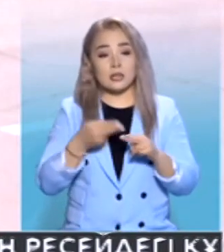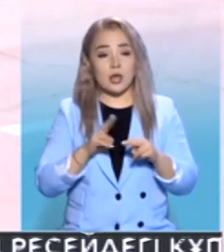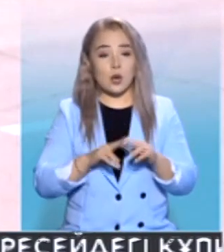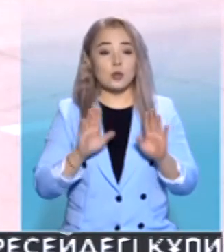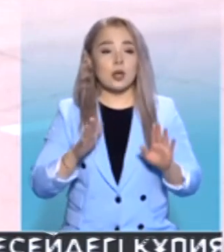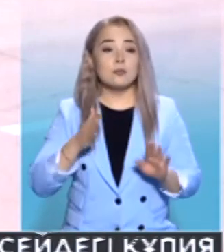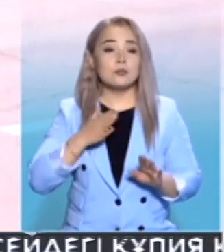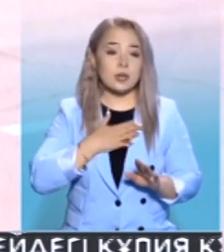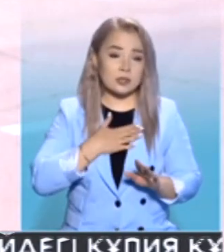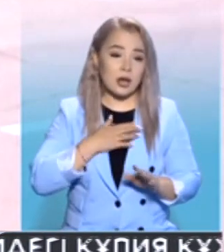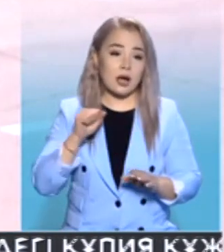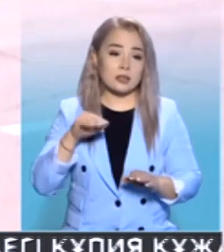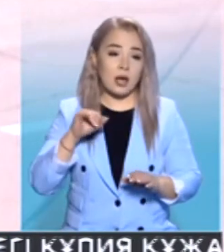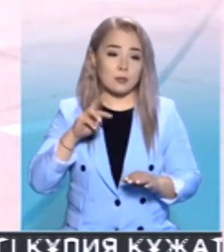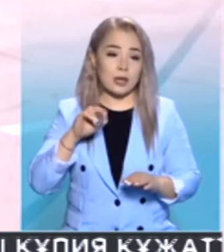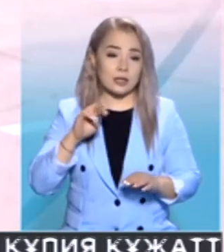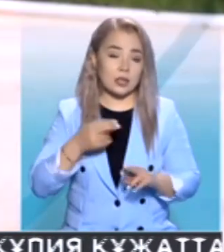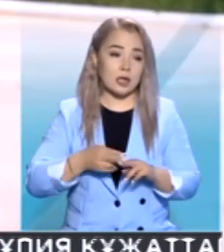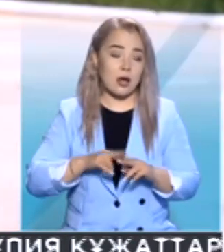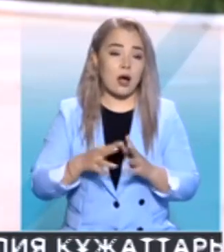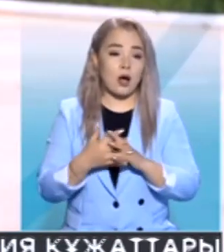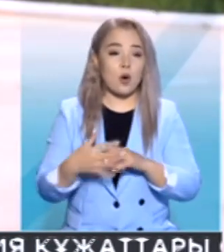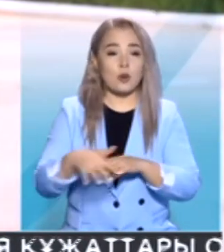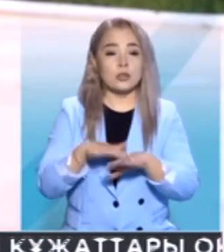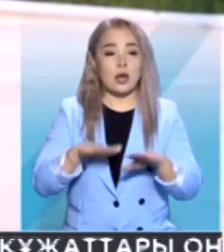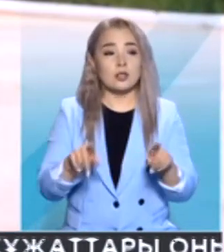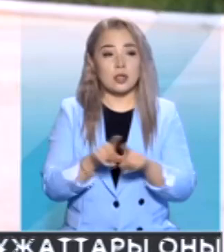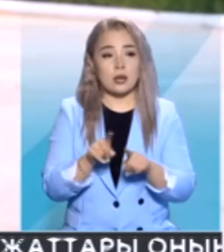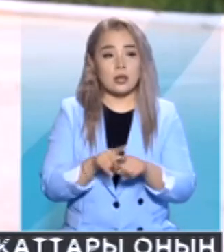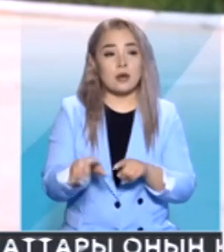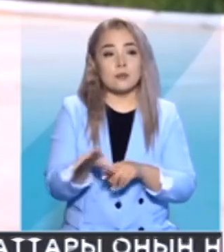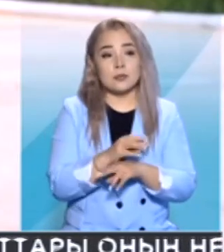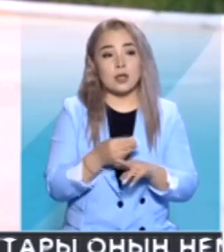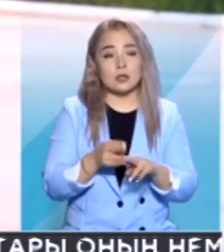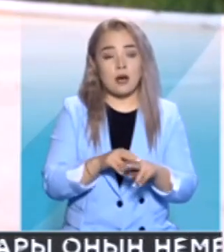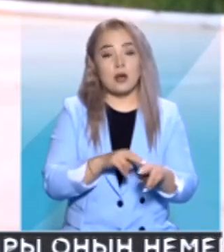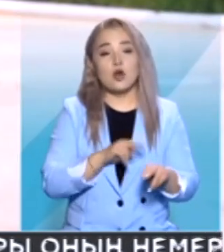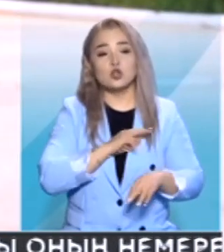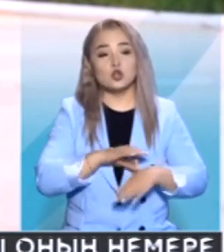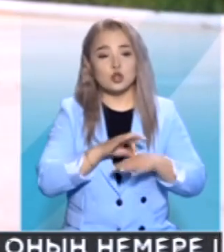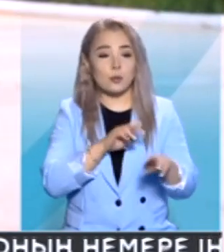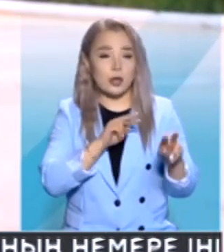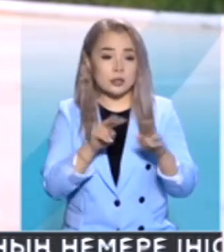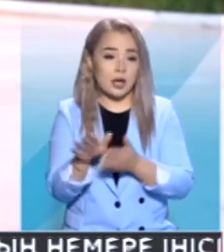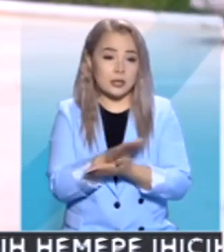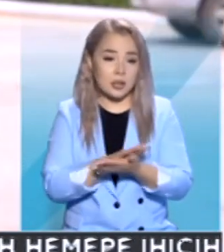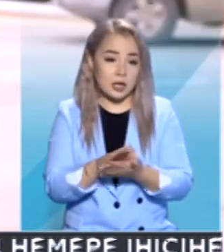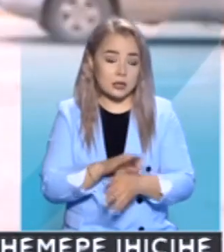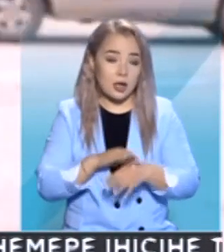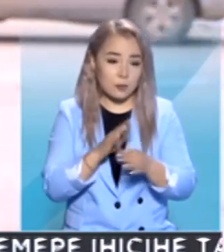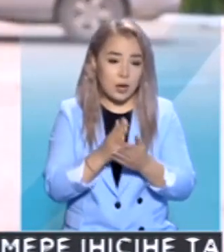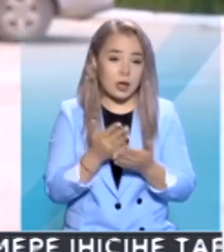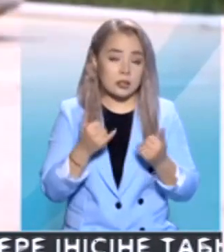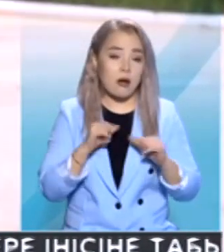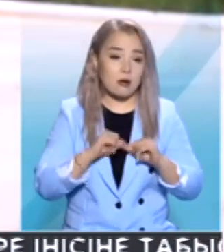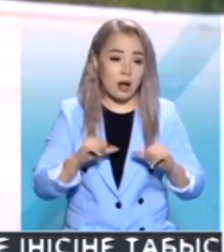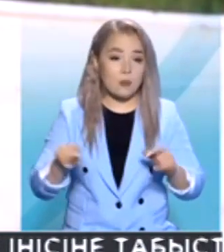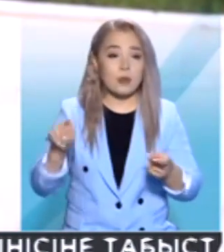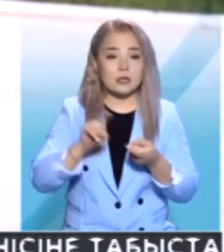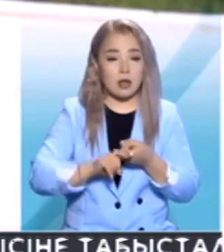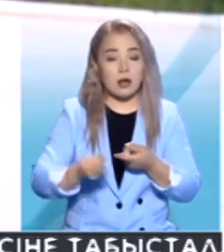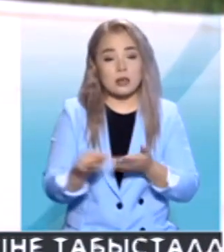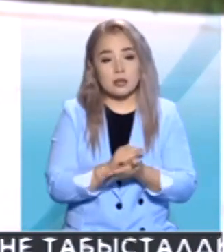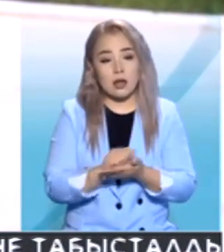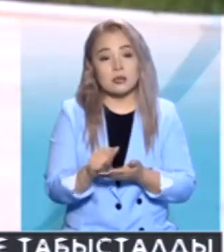тек бізде Атамекен ауылдық округі ғана қалды. Су кірген үйлердің бәріне қарау жұмыстары жүргізілуде және осыған байланысты комиссиямен акт